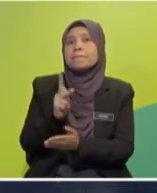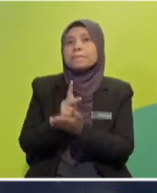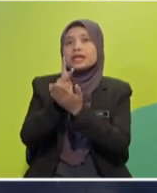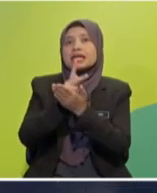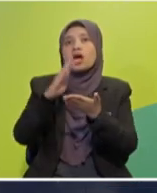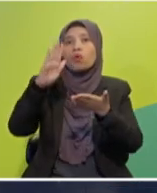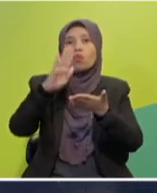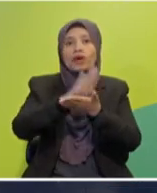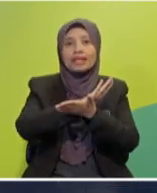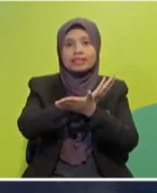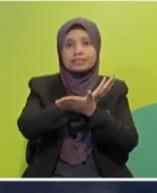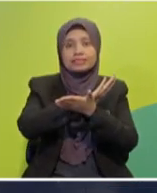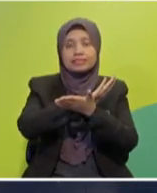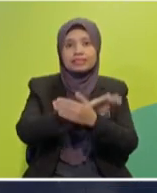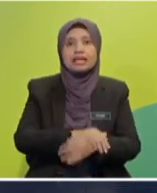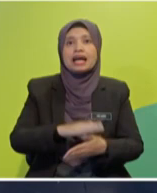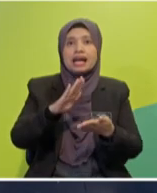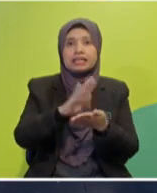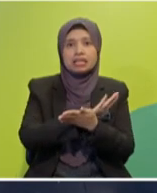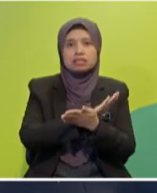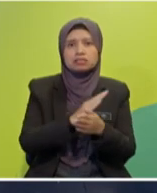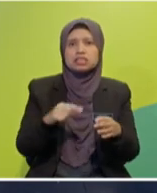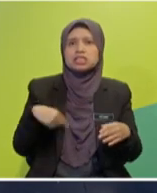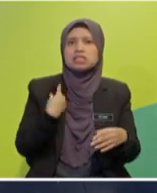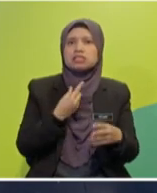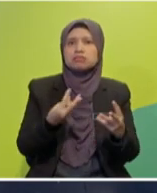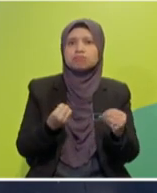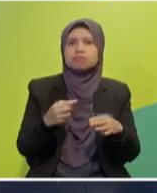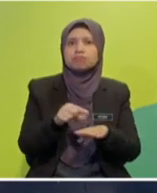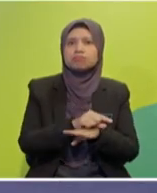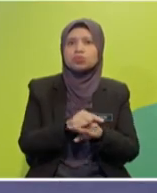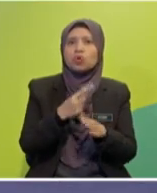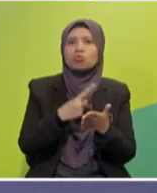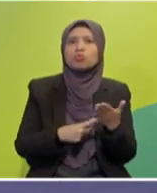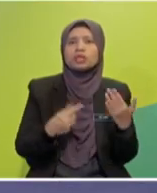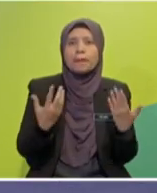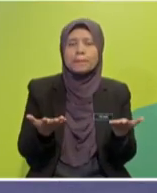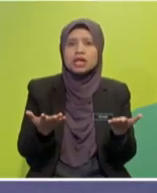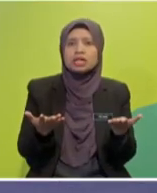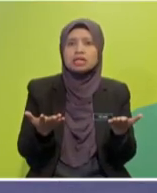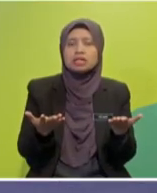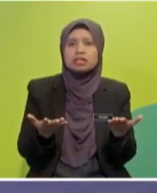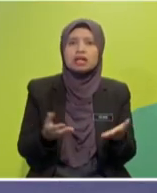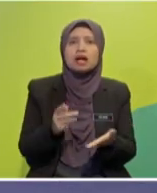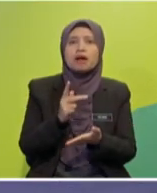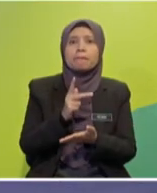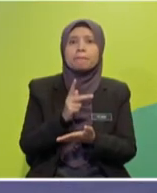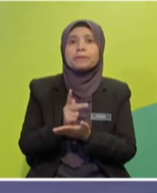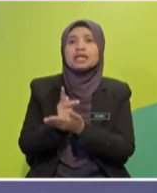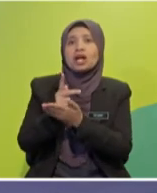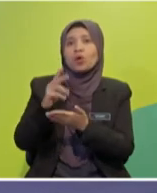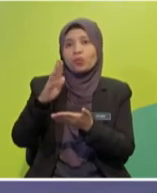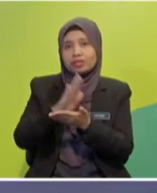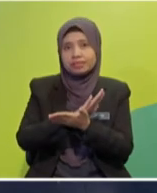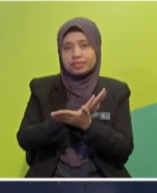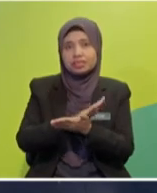perahu kertas. Kertas. Kita nak guna apa Hanif nak buat ni? Saya rasa kalau nama origami perahu kertas mesti menggunakan kertas, cikgu.